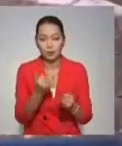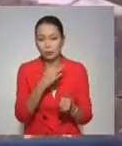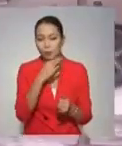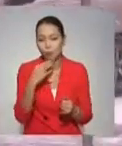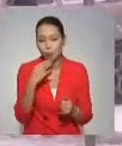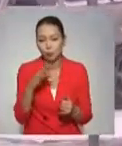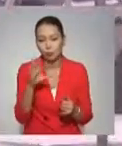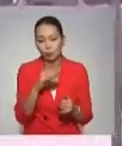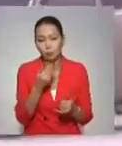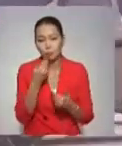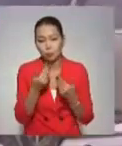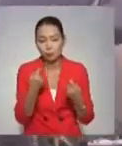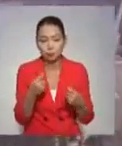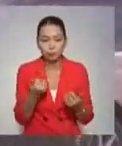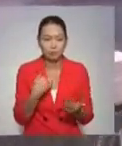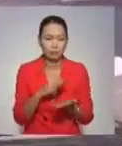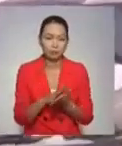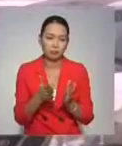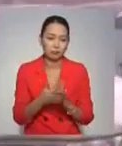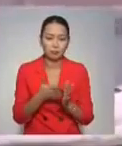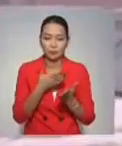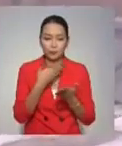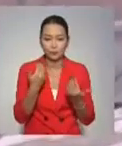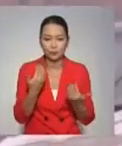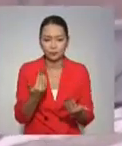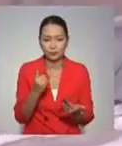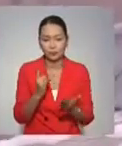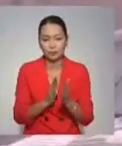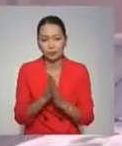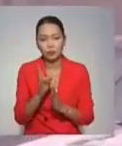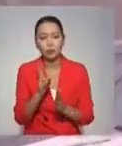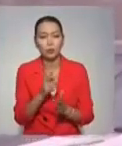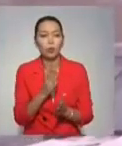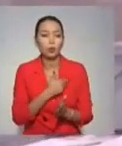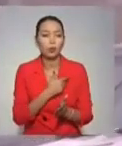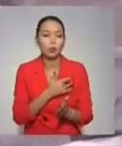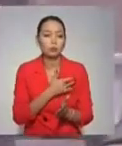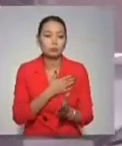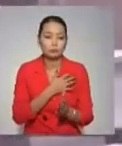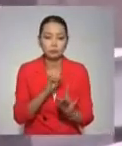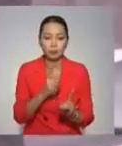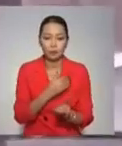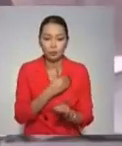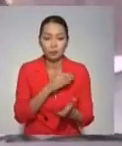ма? Жағдайым болмай тұрет. Бала алғысы келетін таныстарыңыз жоқ па? Жоқ екен.